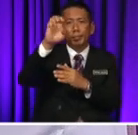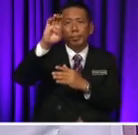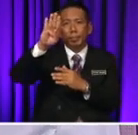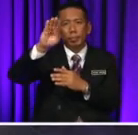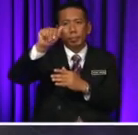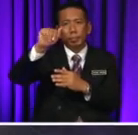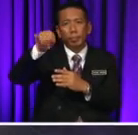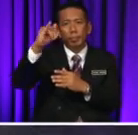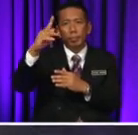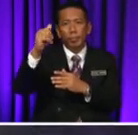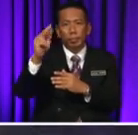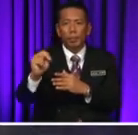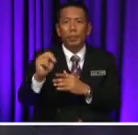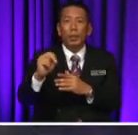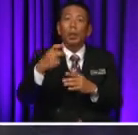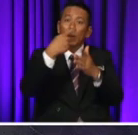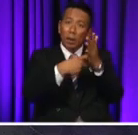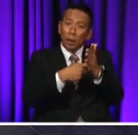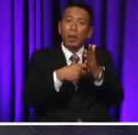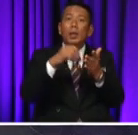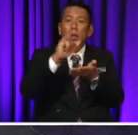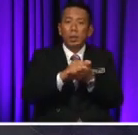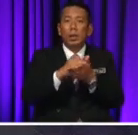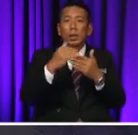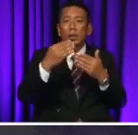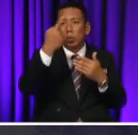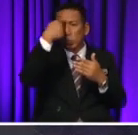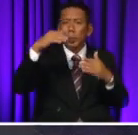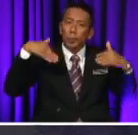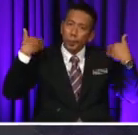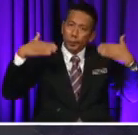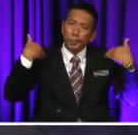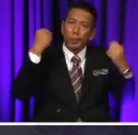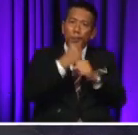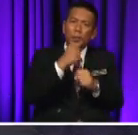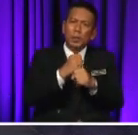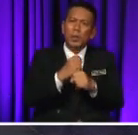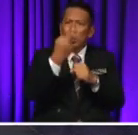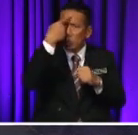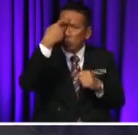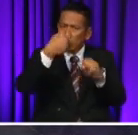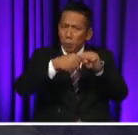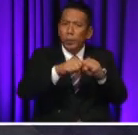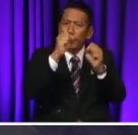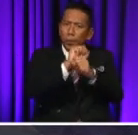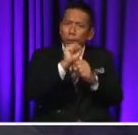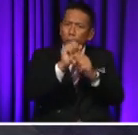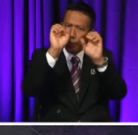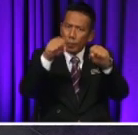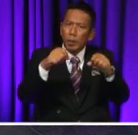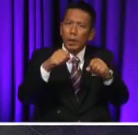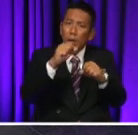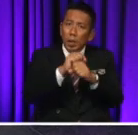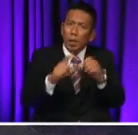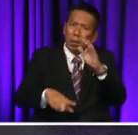yang boleh menggembirakan dia yang dapat menyebabkan dia bekerja dengan lebih bersungguh-sungguh lagi untuk